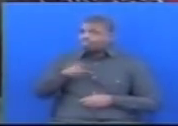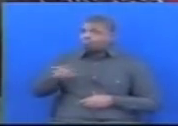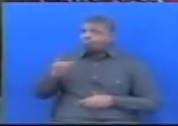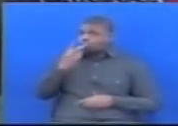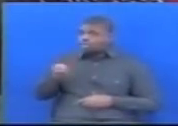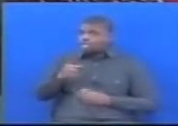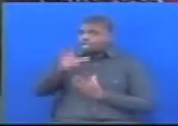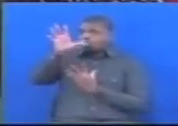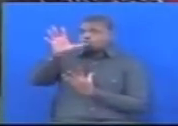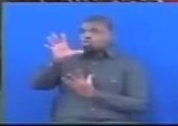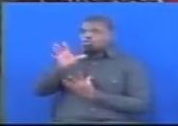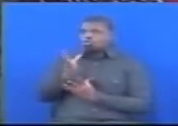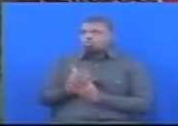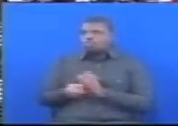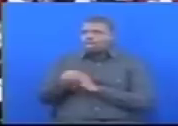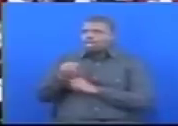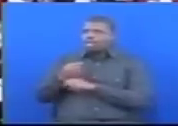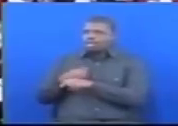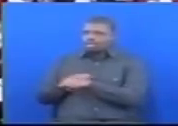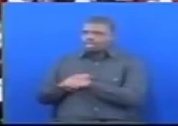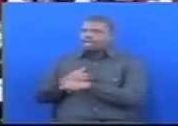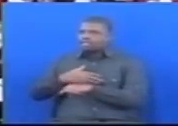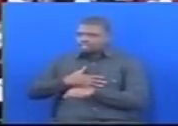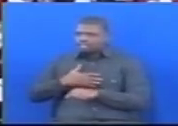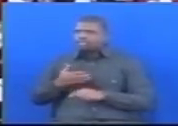yanaonekana ni ya jumla. Asante mwenyekiti.